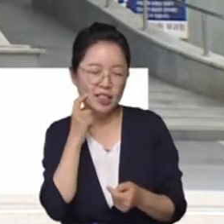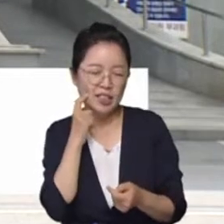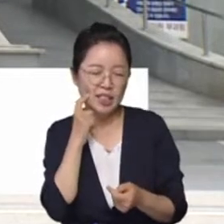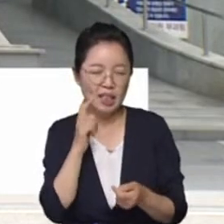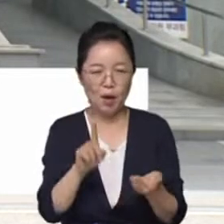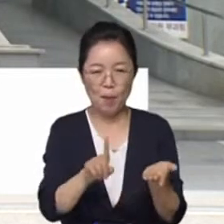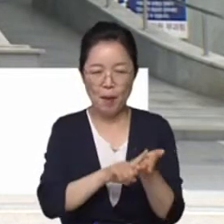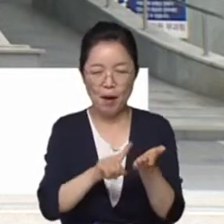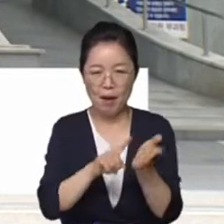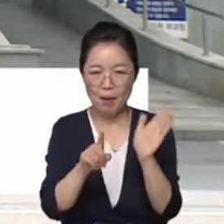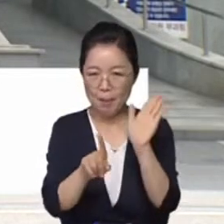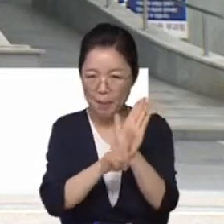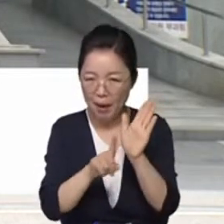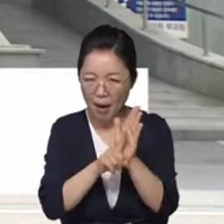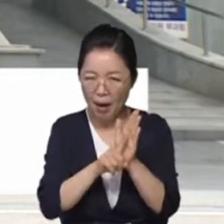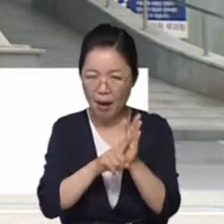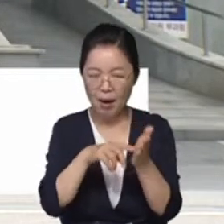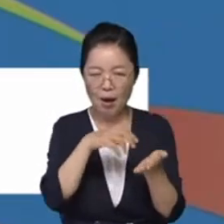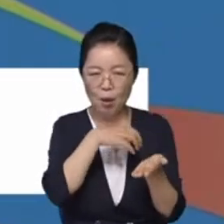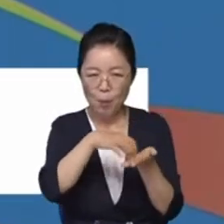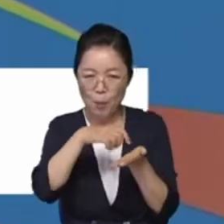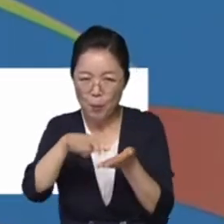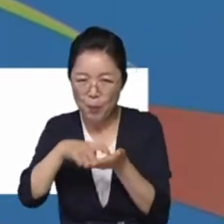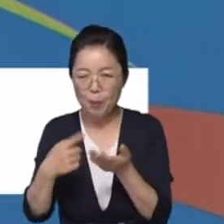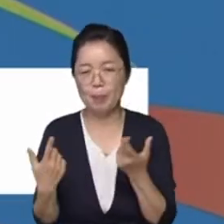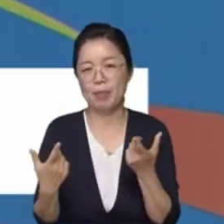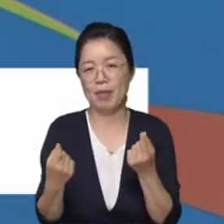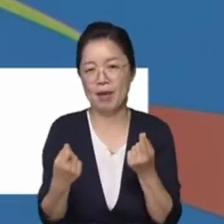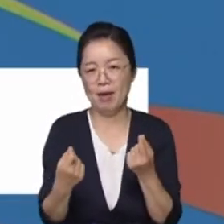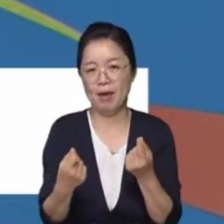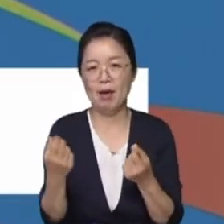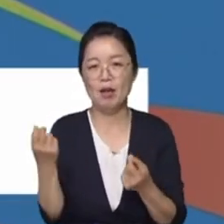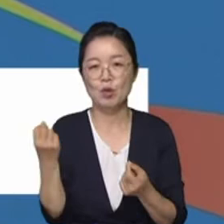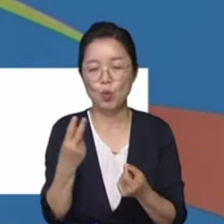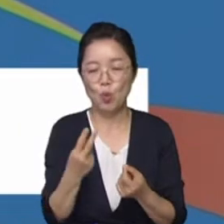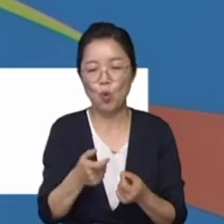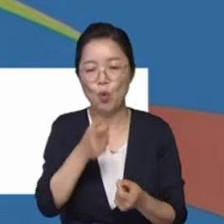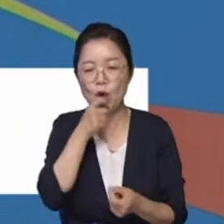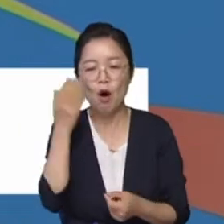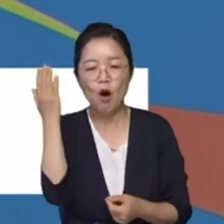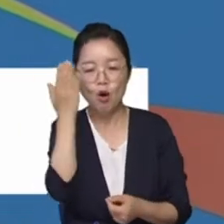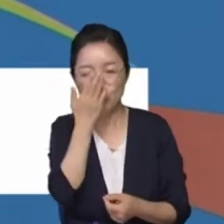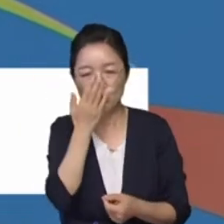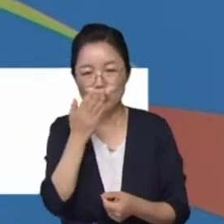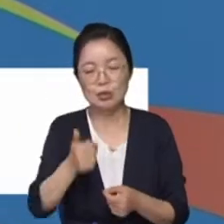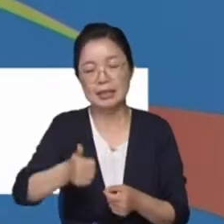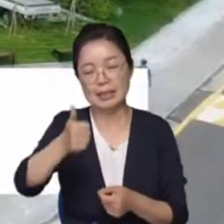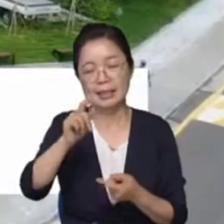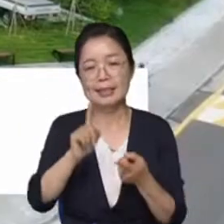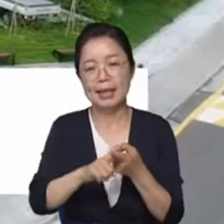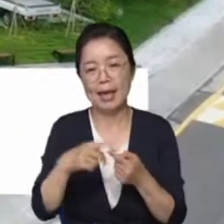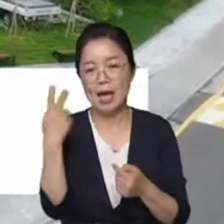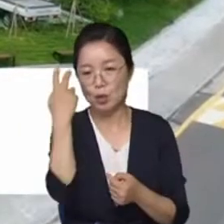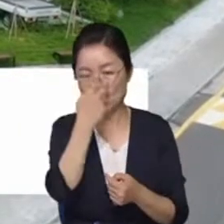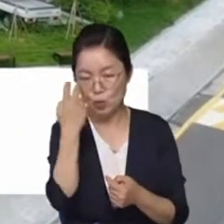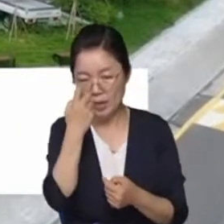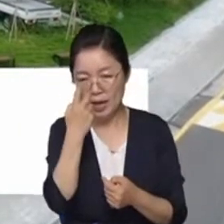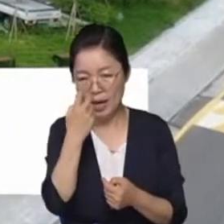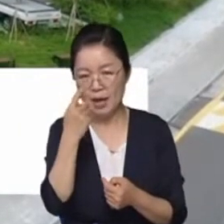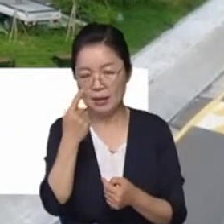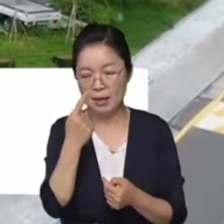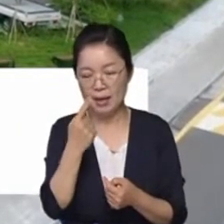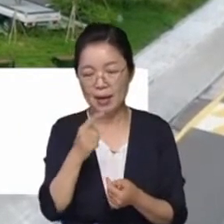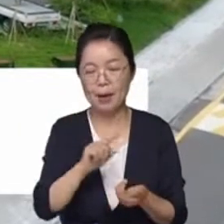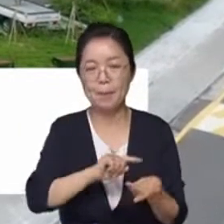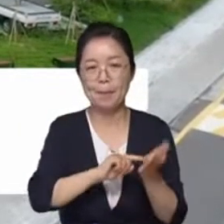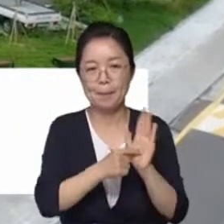만들어 SNS를 통해 광범위하게 유포한 혐의로 정기명 여수시장에 대한 수사에 착수하고 시청 감사실에 수사